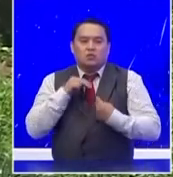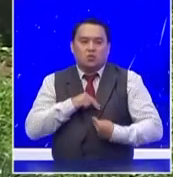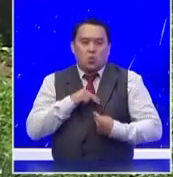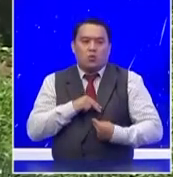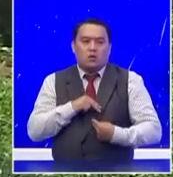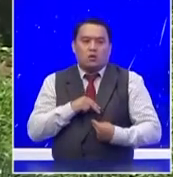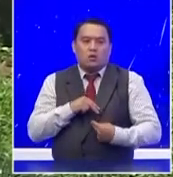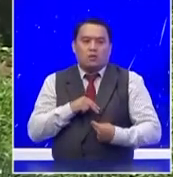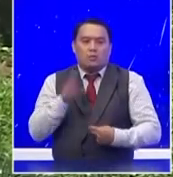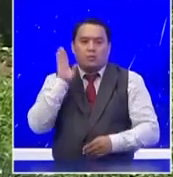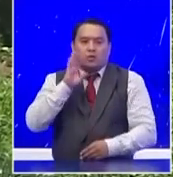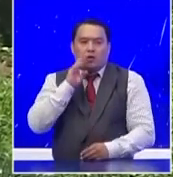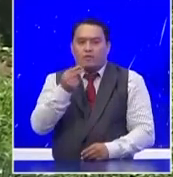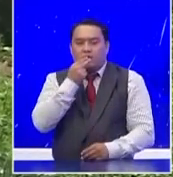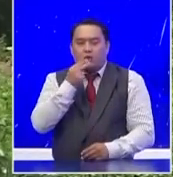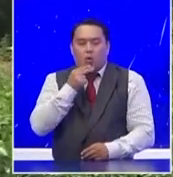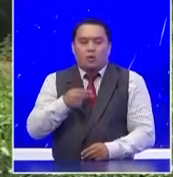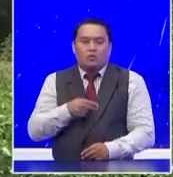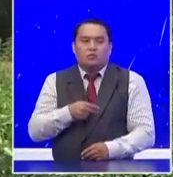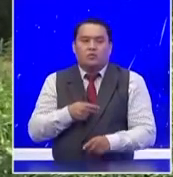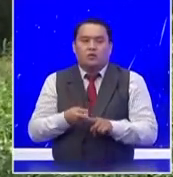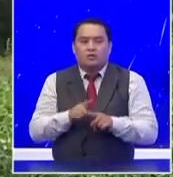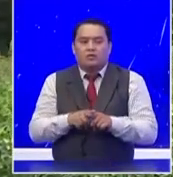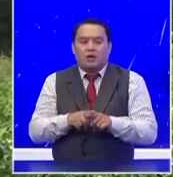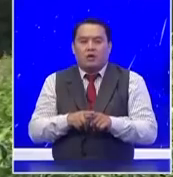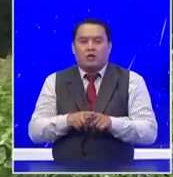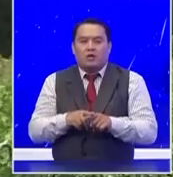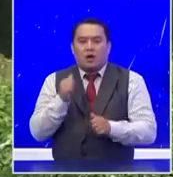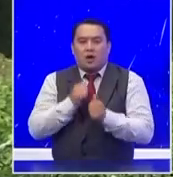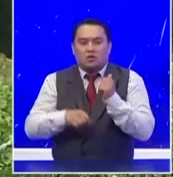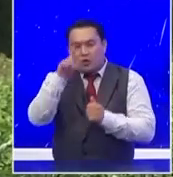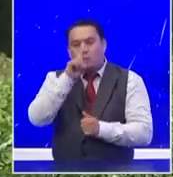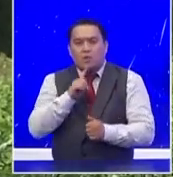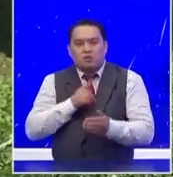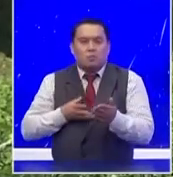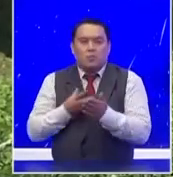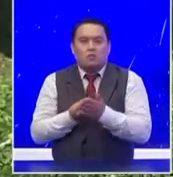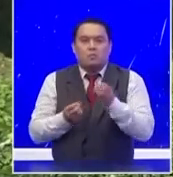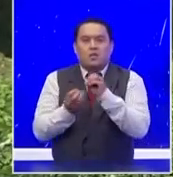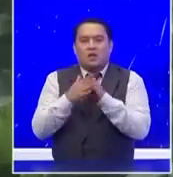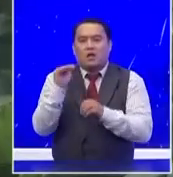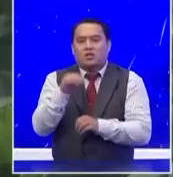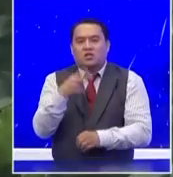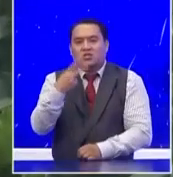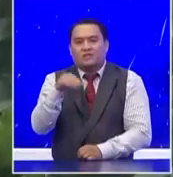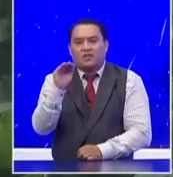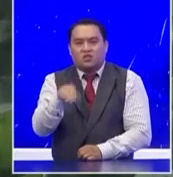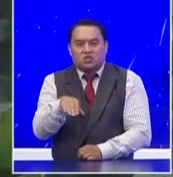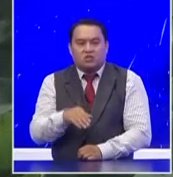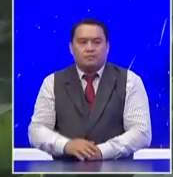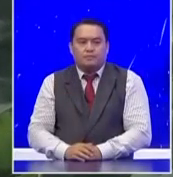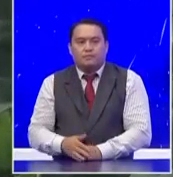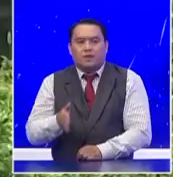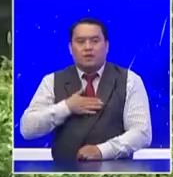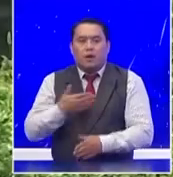И питьевой водой мы поливаем. И каждый месяц получим 15 тысяч, 20 тысяч. Теперь